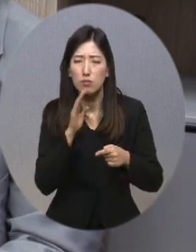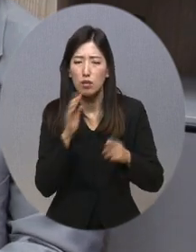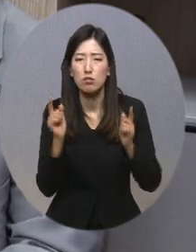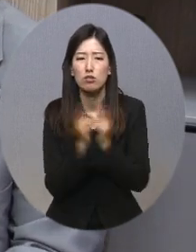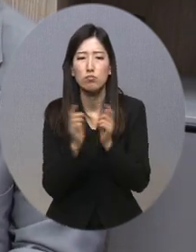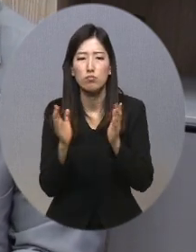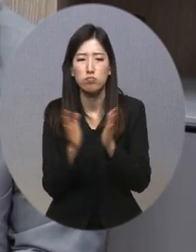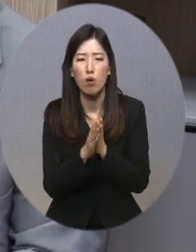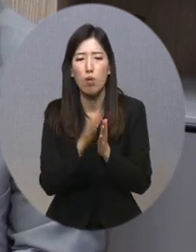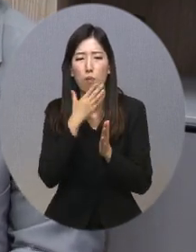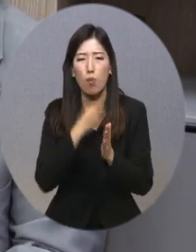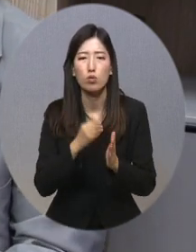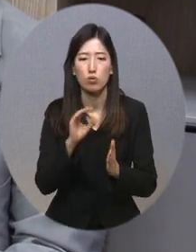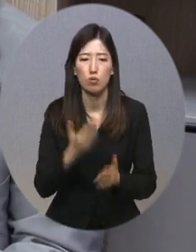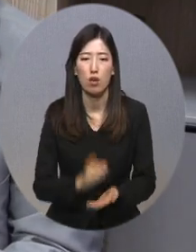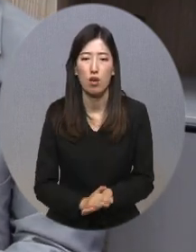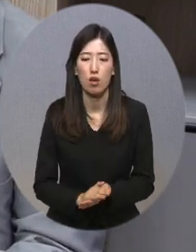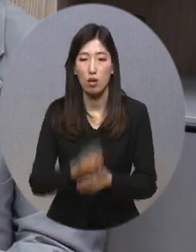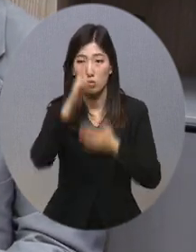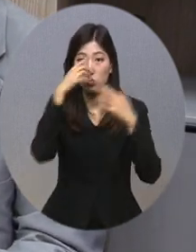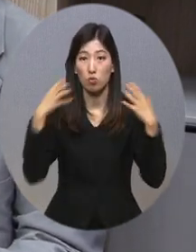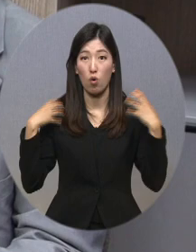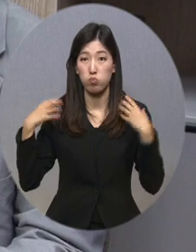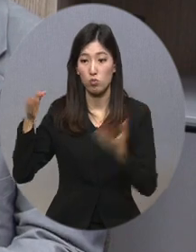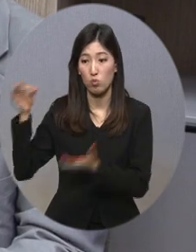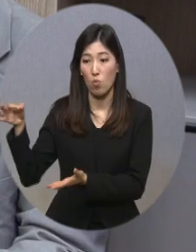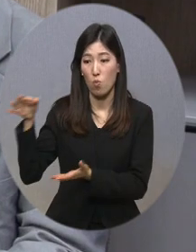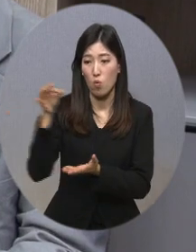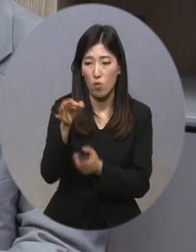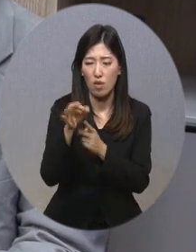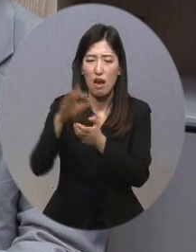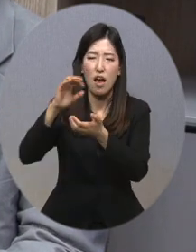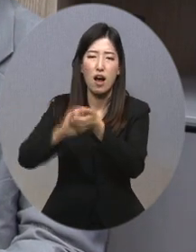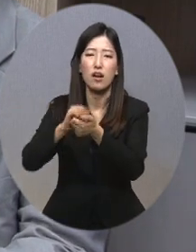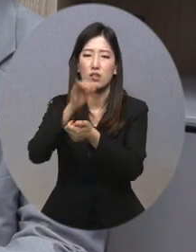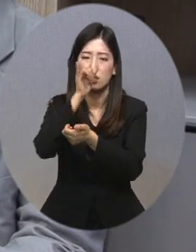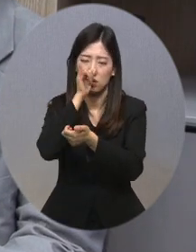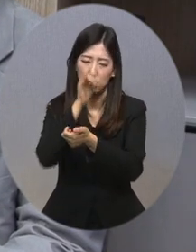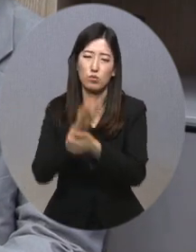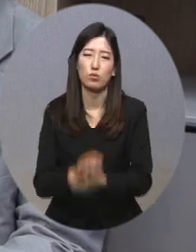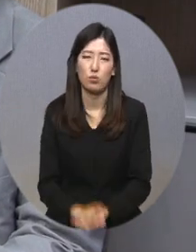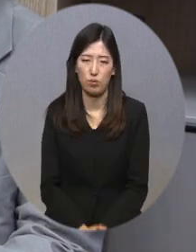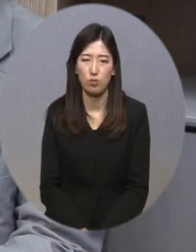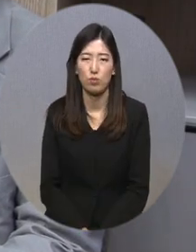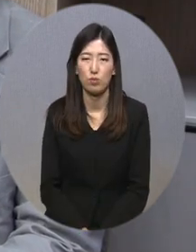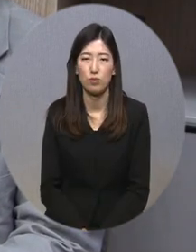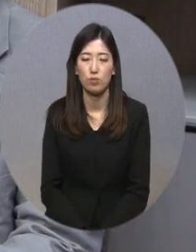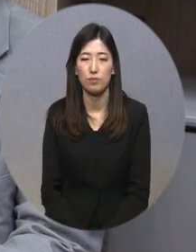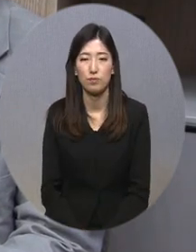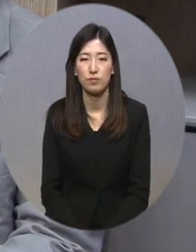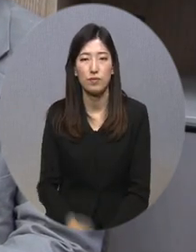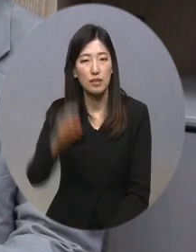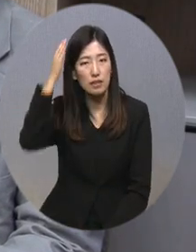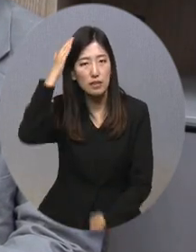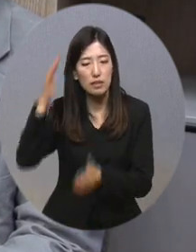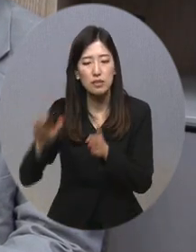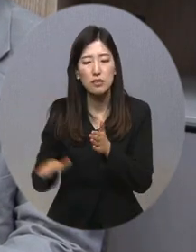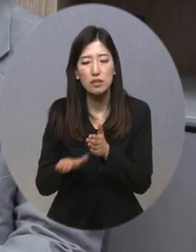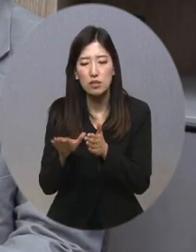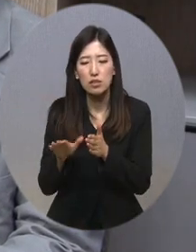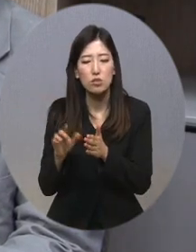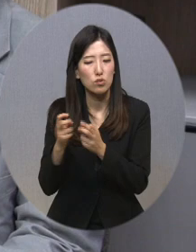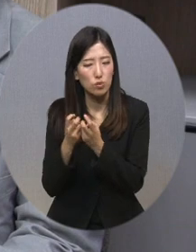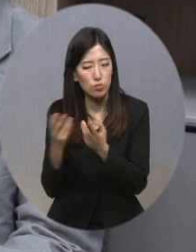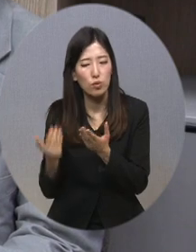당연하죠. 정부에서 돈을 주어서는 한계가 예. 있어요. 예. 맞습니다. 그늘이 예. 예. 없을 수는 없는 거니까. 예. 사회 인식을